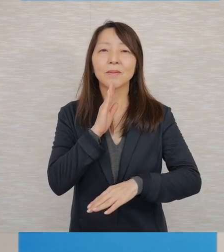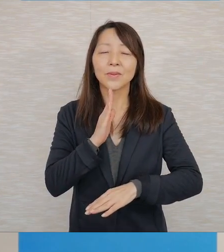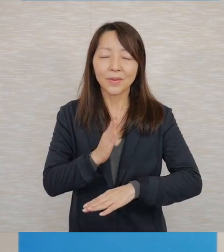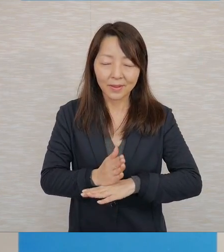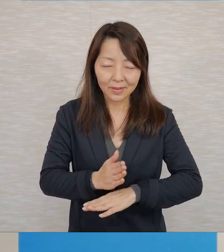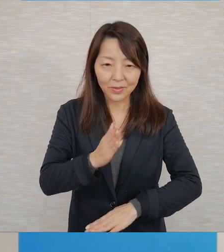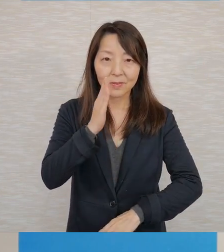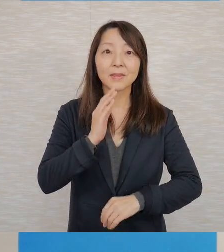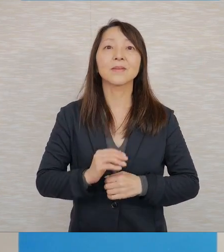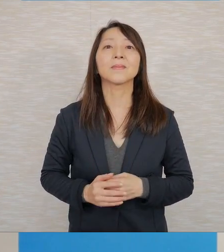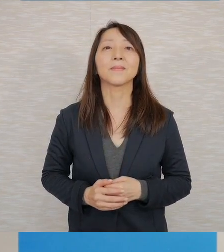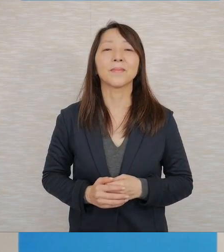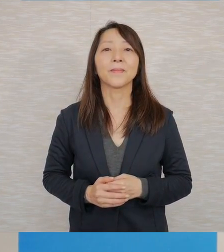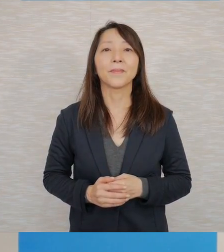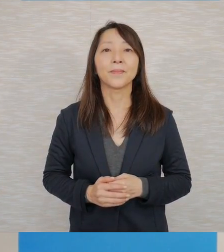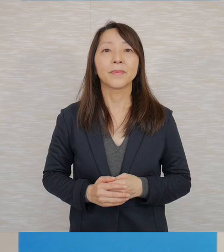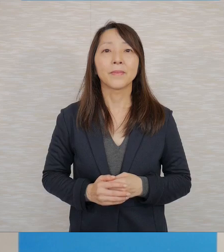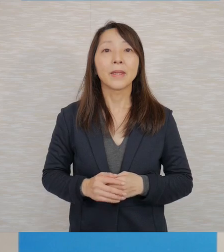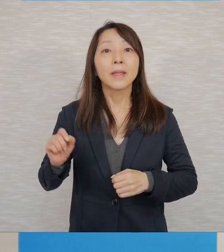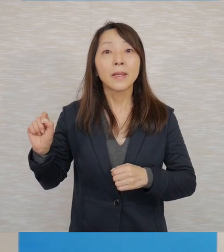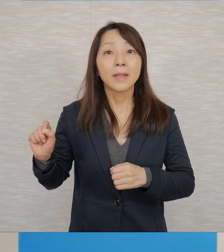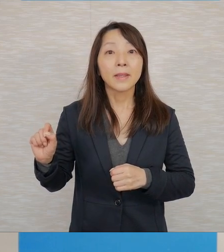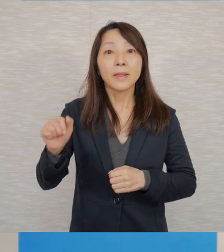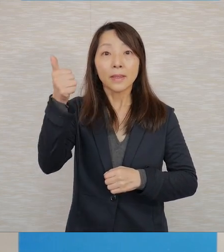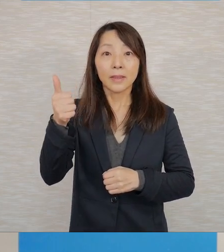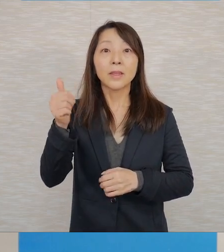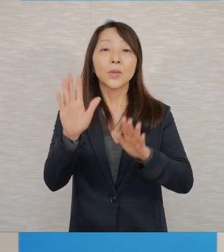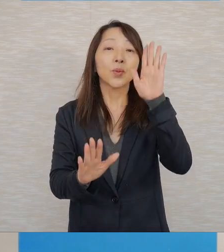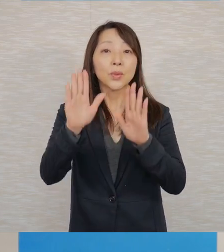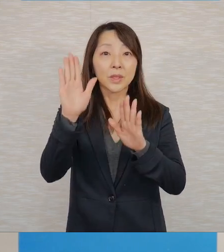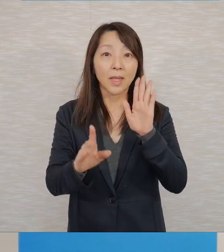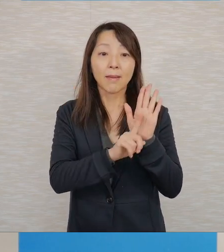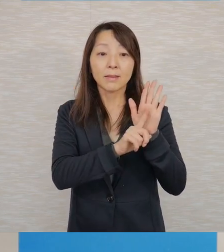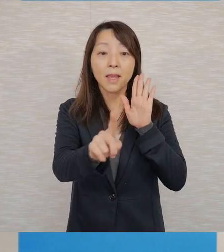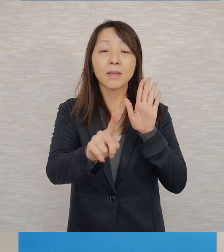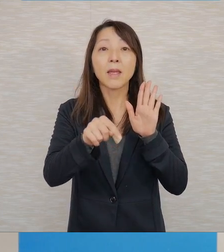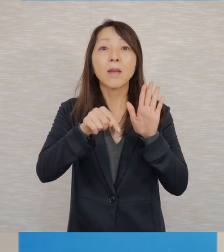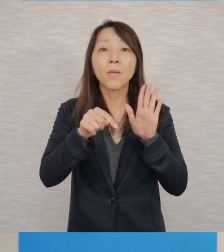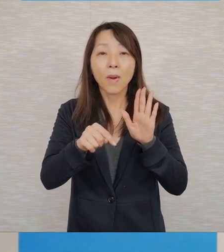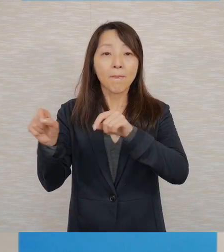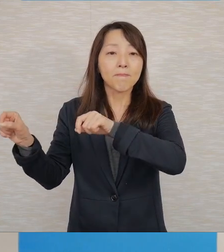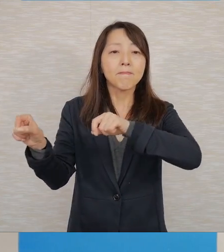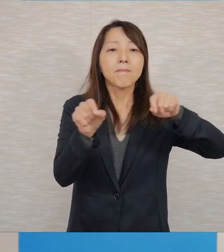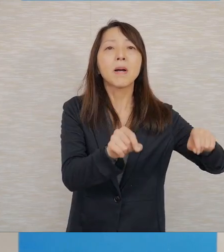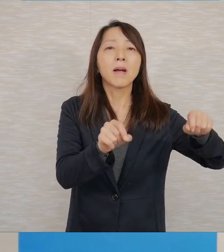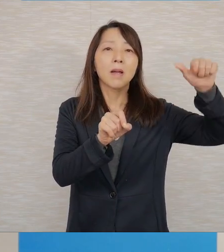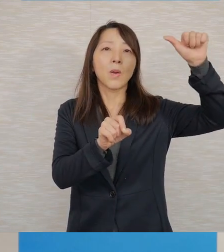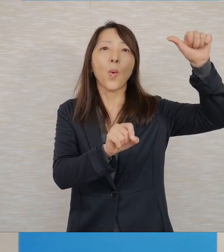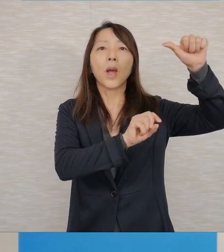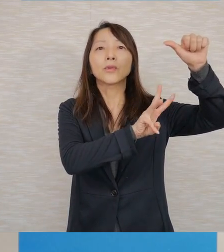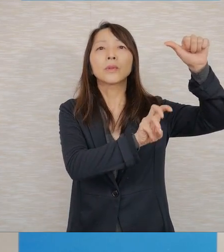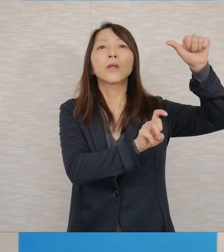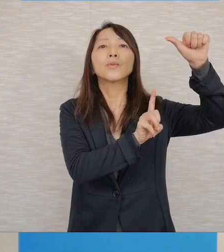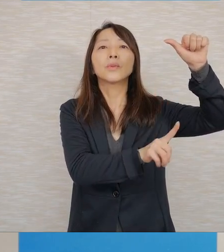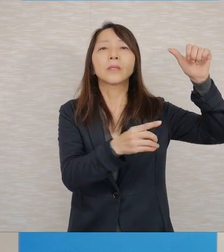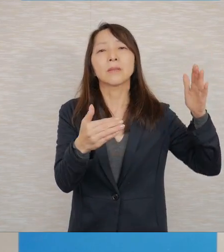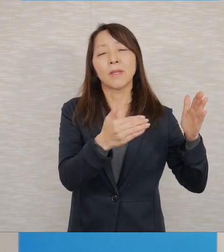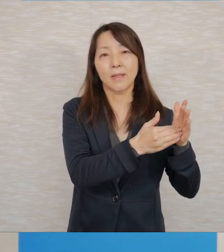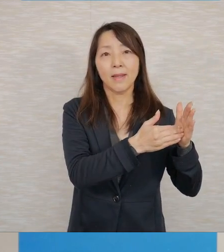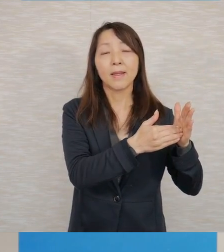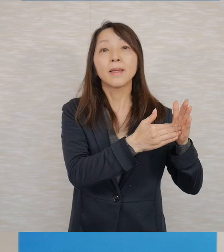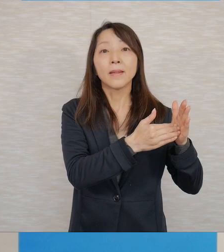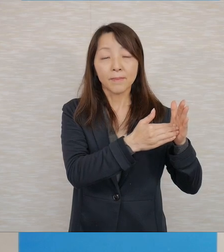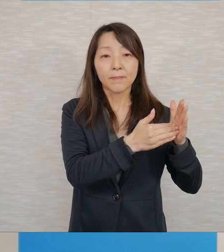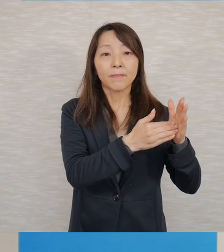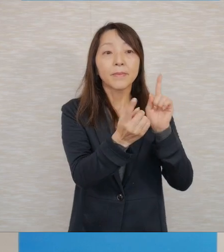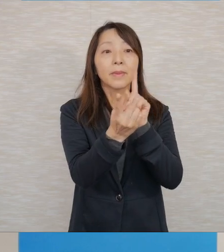ます。緊急事態宣言は5月31日までに延長され、対